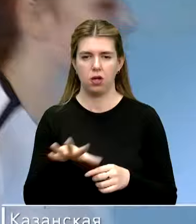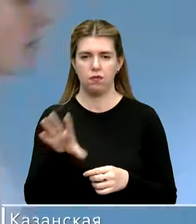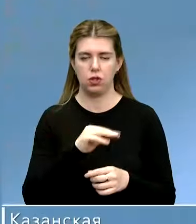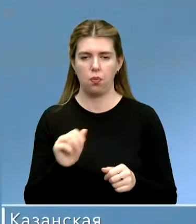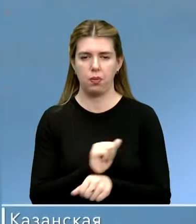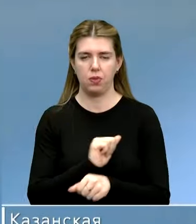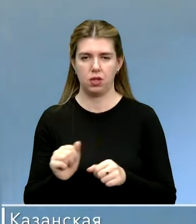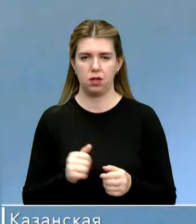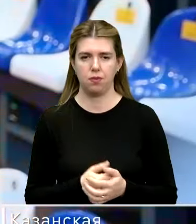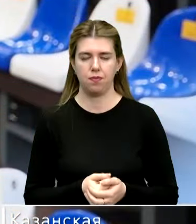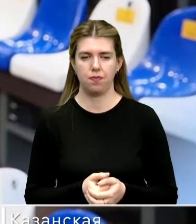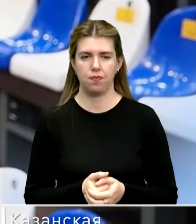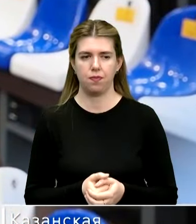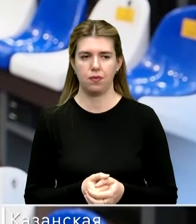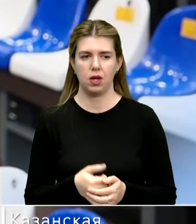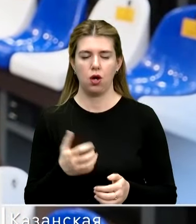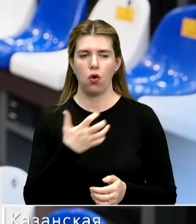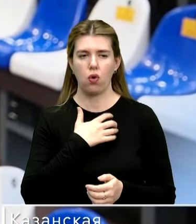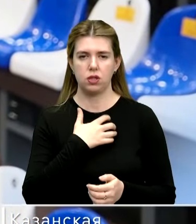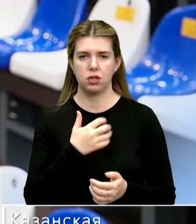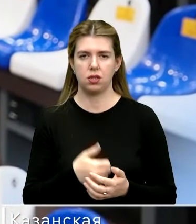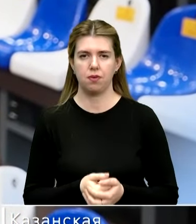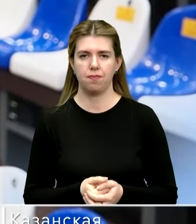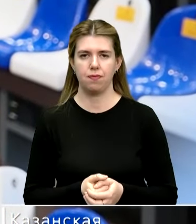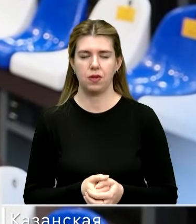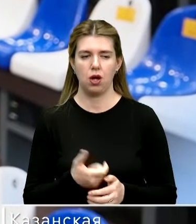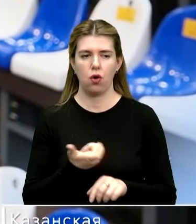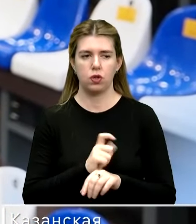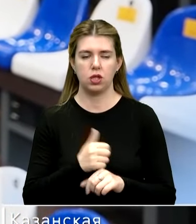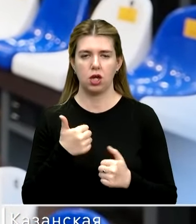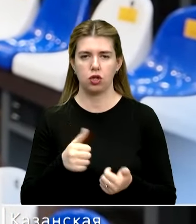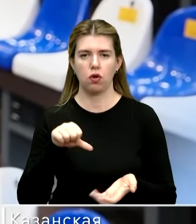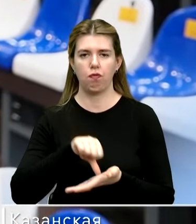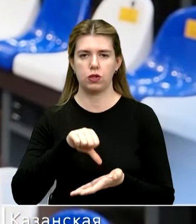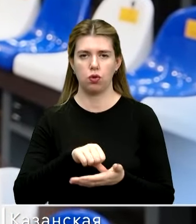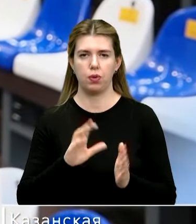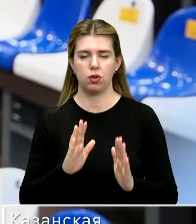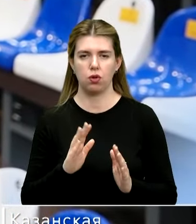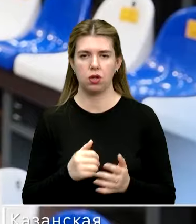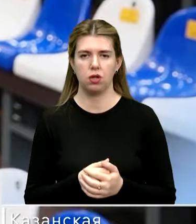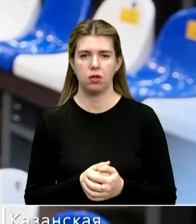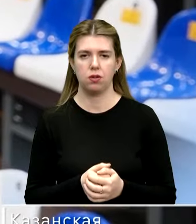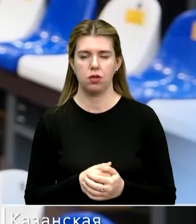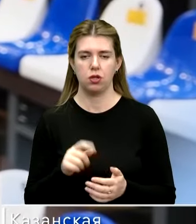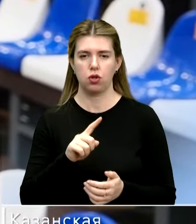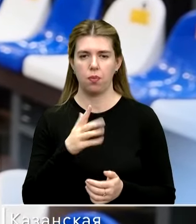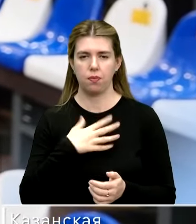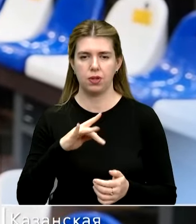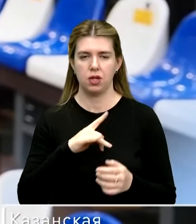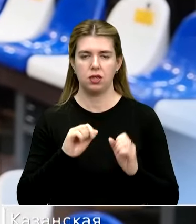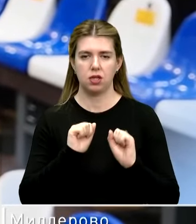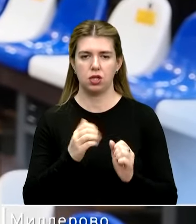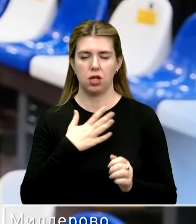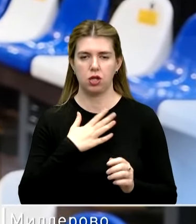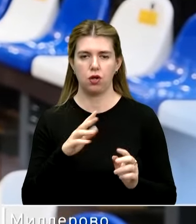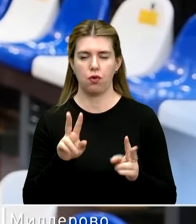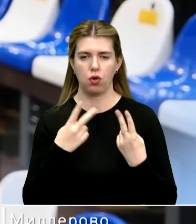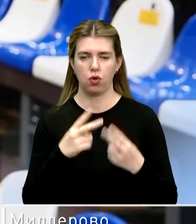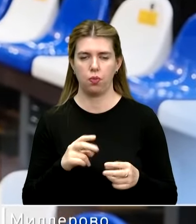разумеется, победить. Хочется очень хорошо выступить только за счет того, что мы защищаем честь нашего